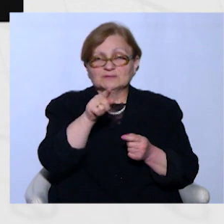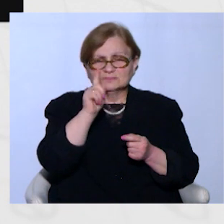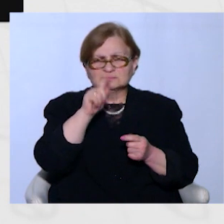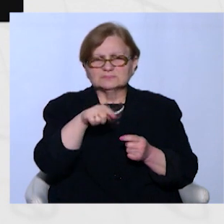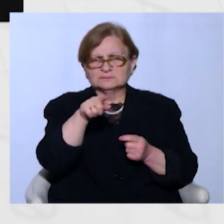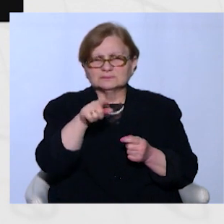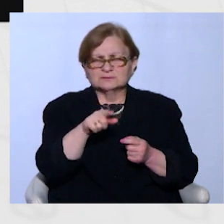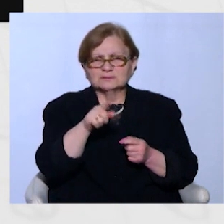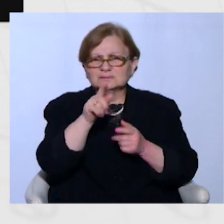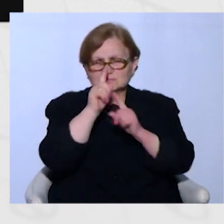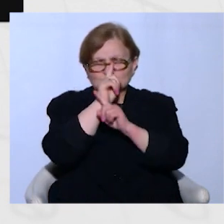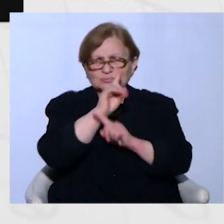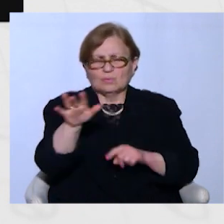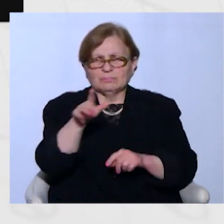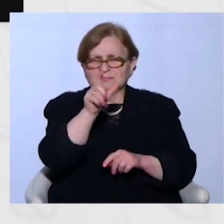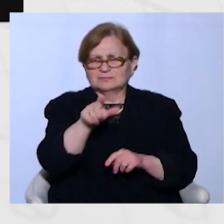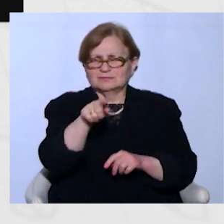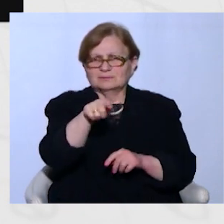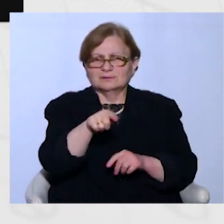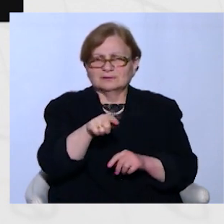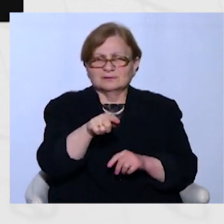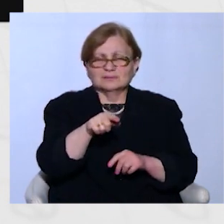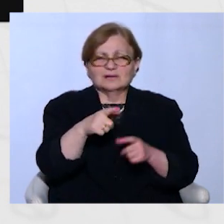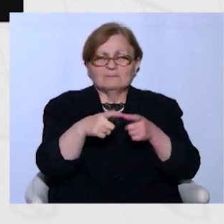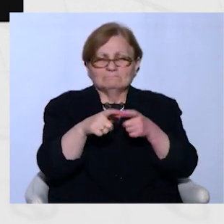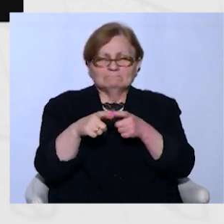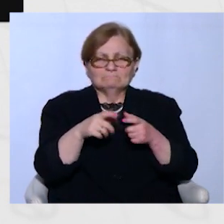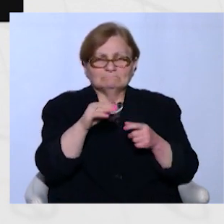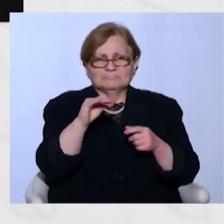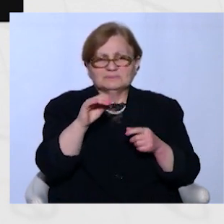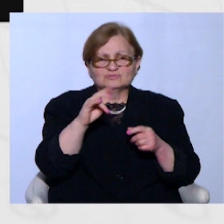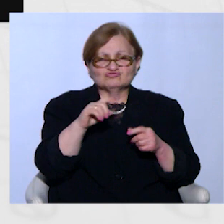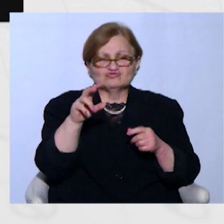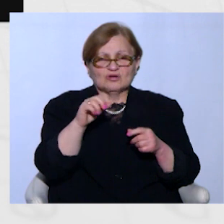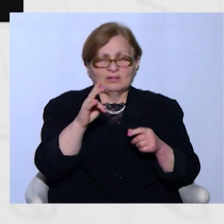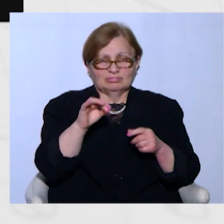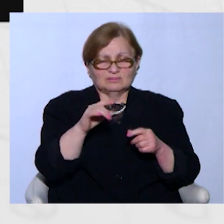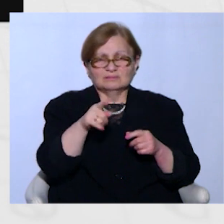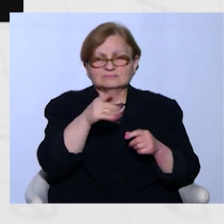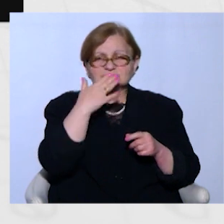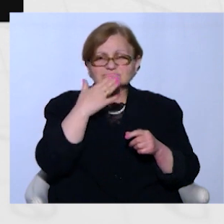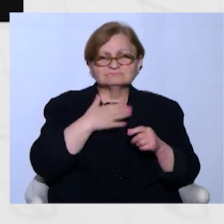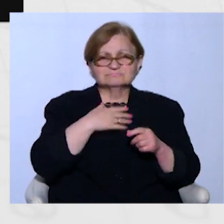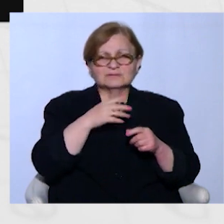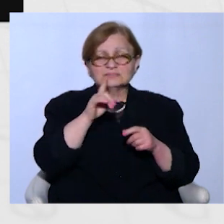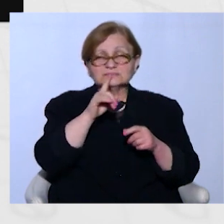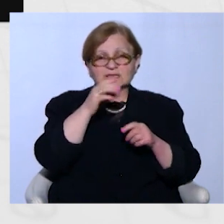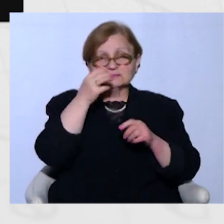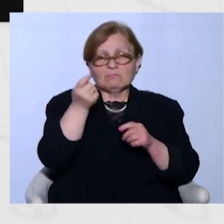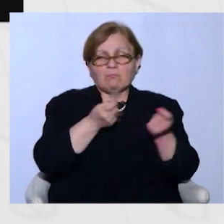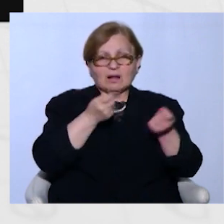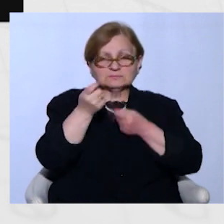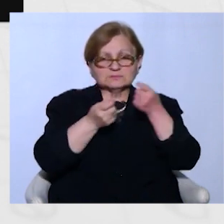ეს არის ძალიან ცნობილი პეტრის ფინჯანი. პეტრის ფინჯანი, რომელიც სადაც ბაქტერიებს